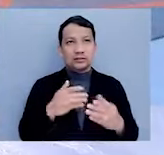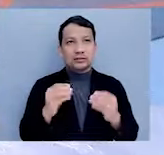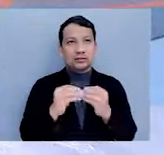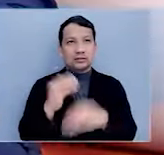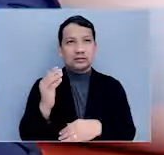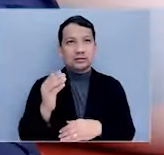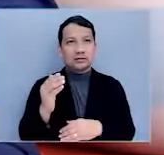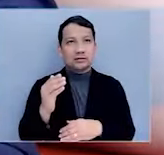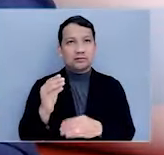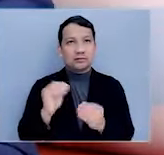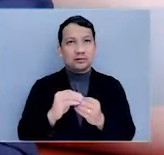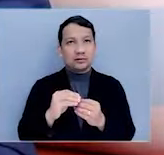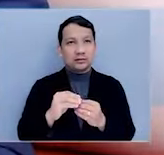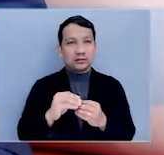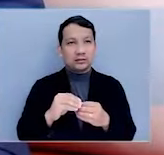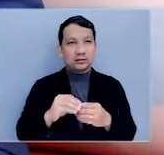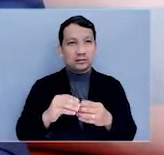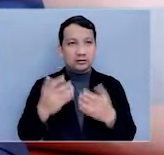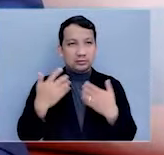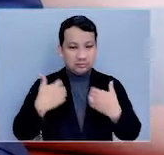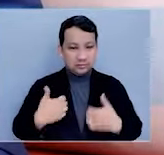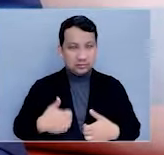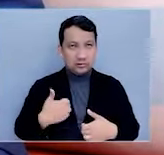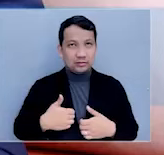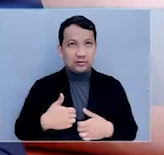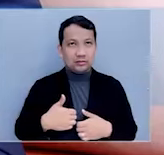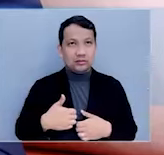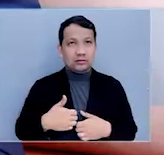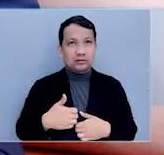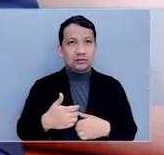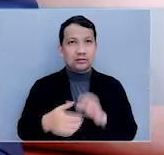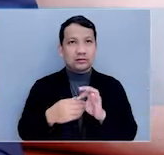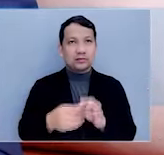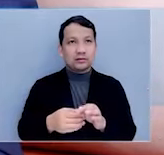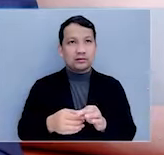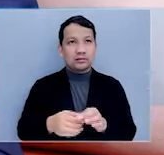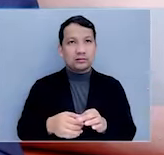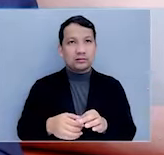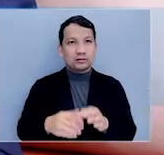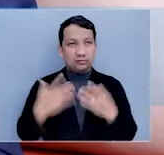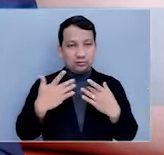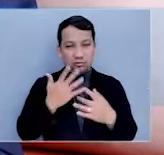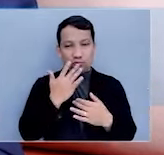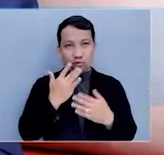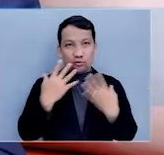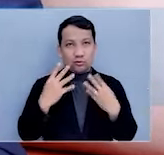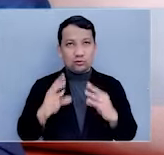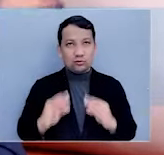mas pinapaliguan natin kasi yung mga herding dogs, mas nagla-less yung coat nila.